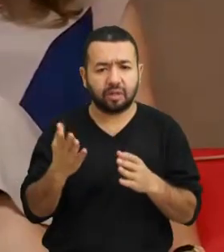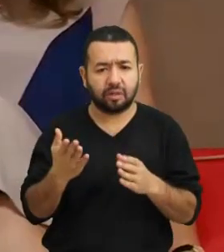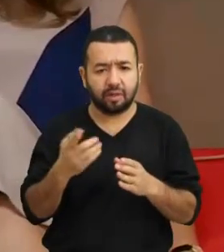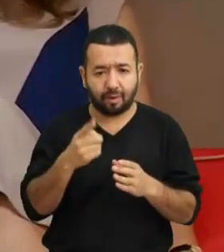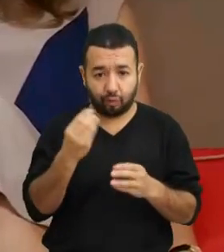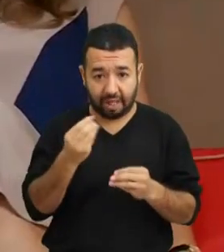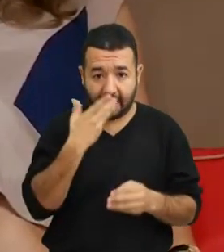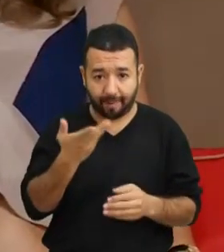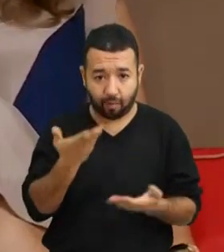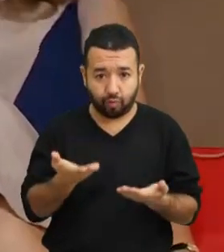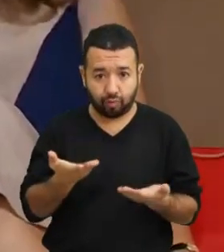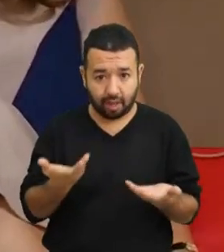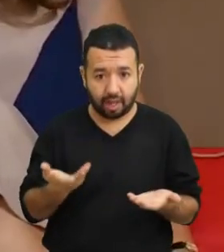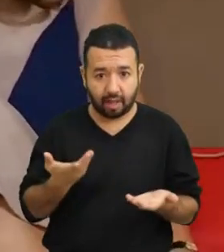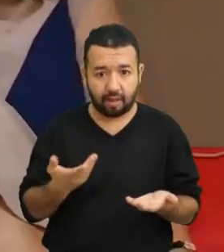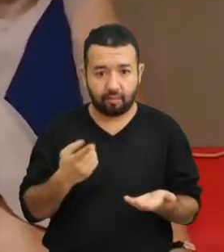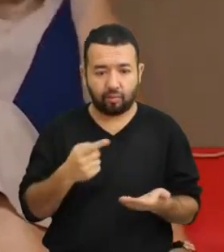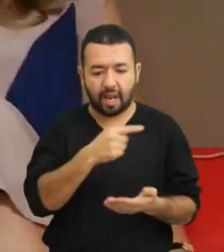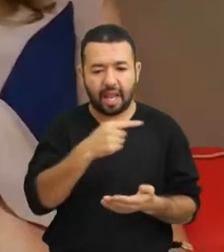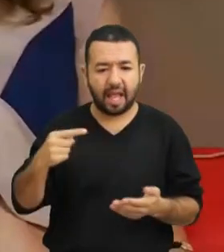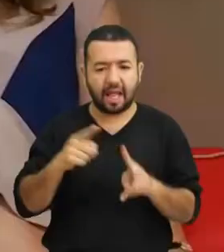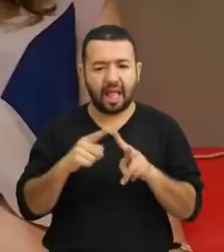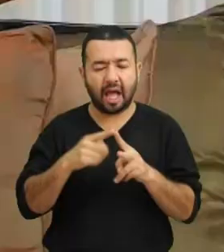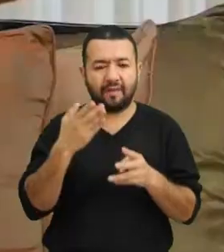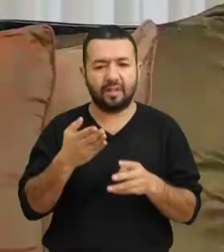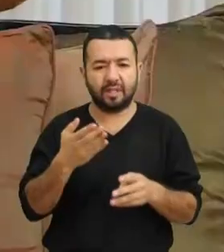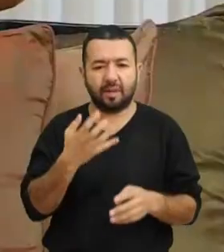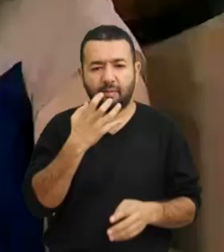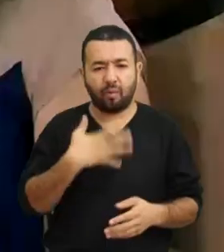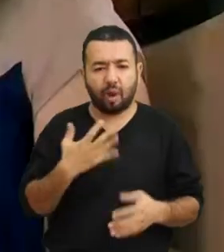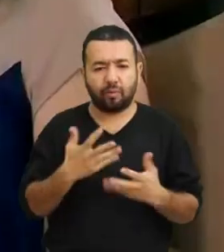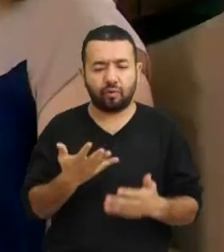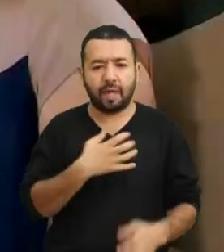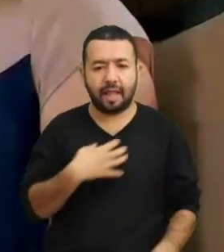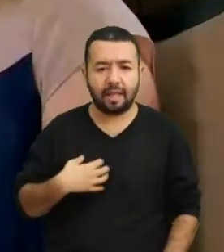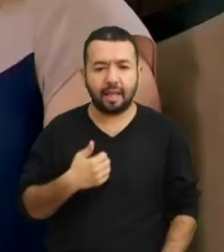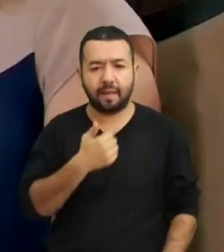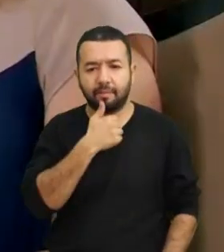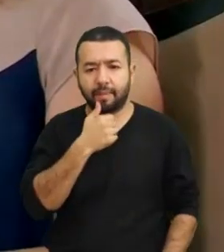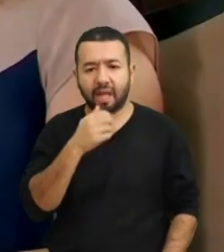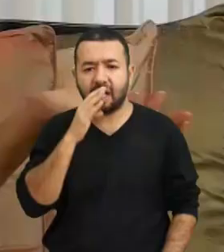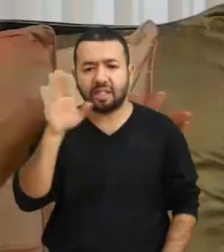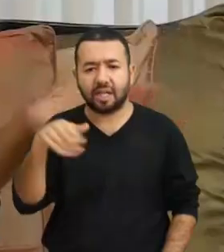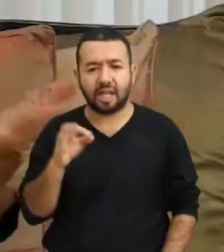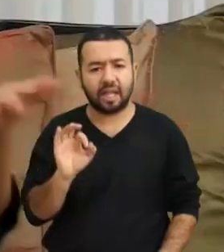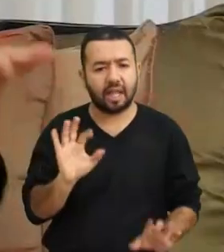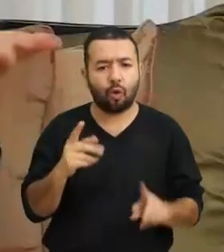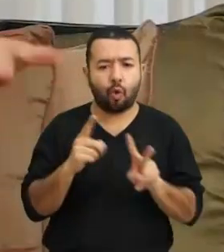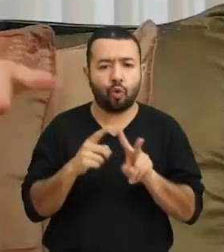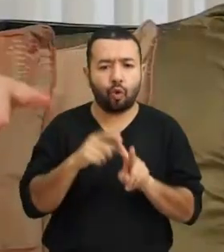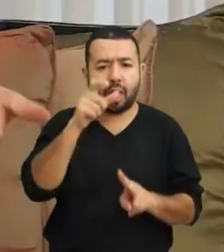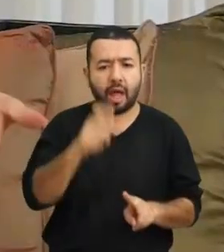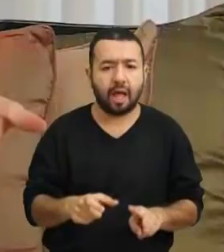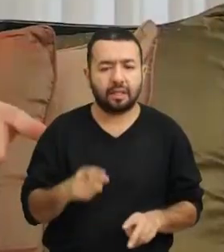haberin canım? He? Resmen negatifsin, çağırıyorsun. Ay Ayniş kocuğum, babişkomun çağırmasına gerek yok ki. Yani Nurhan'ın